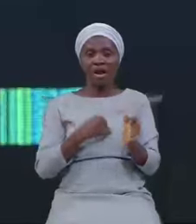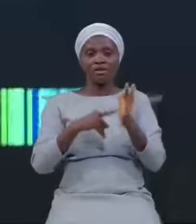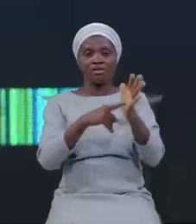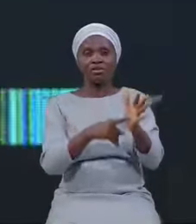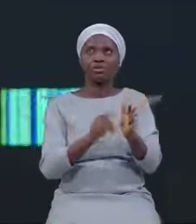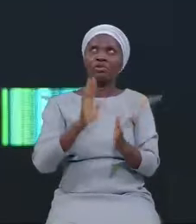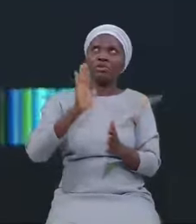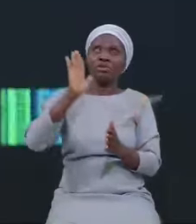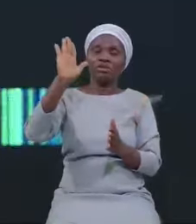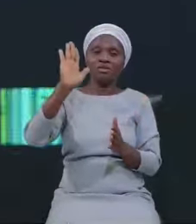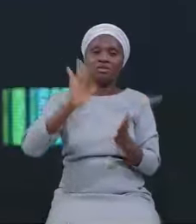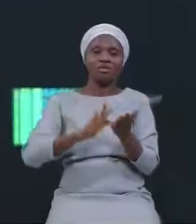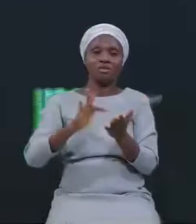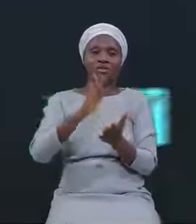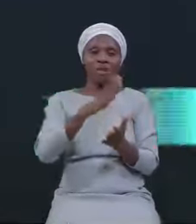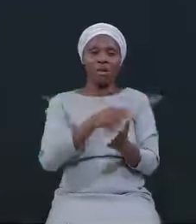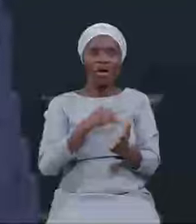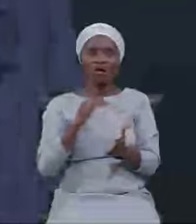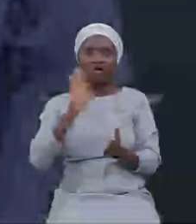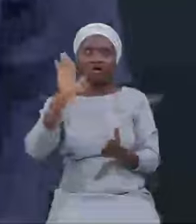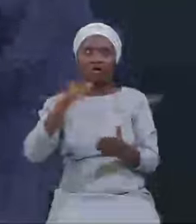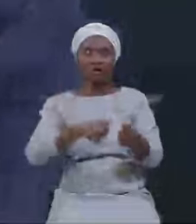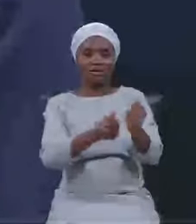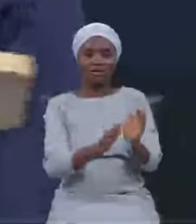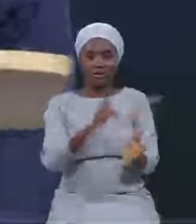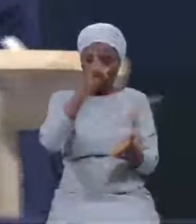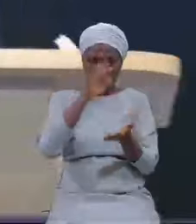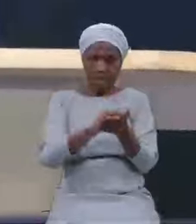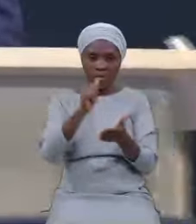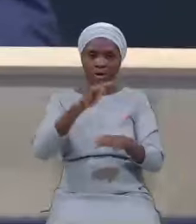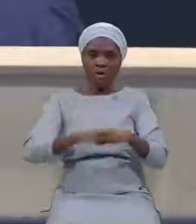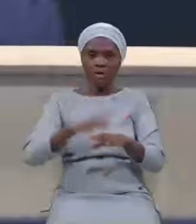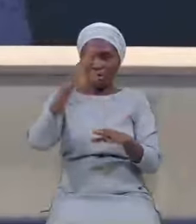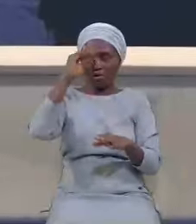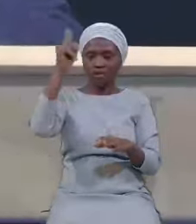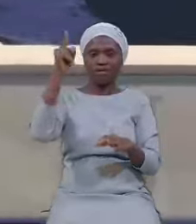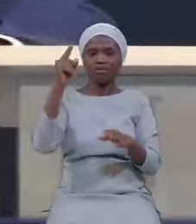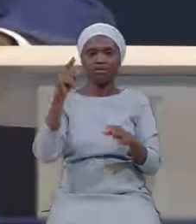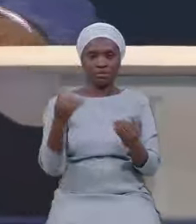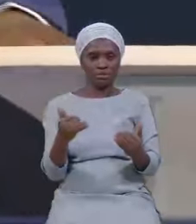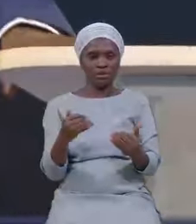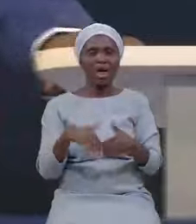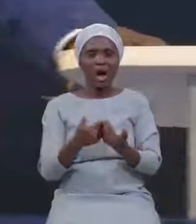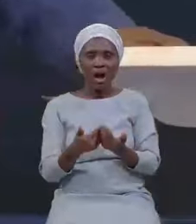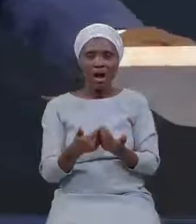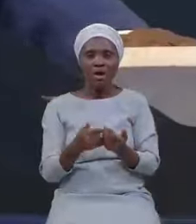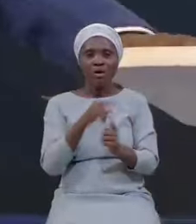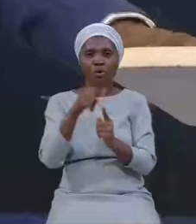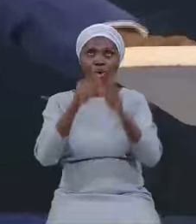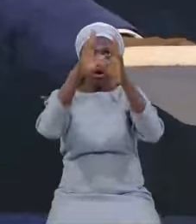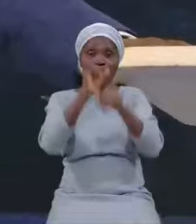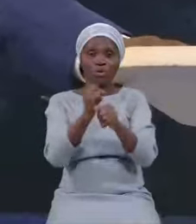Comment? Quand le miracle vient et te parvient ce soir, tout ce qu'il te dira,